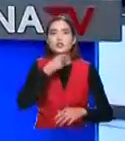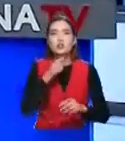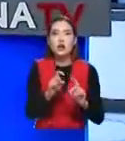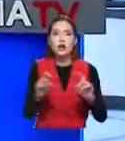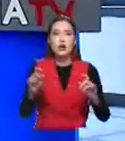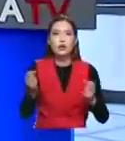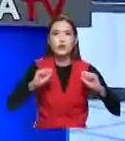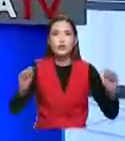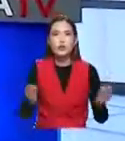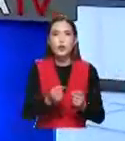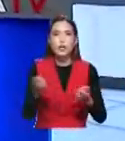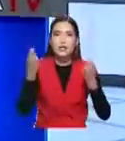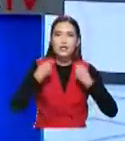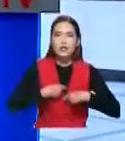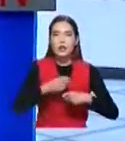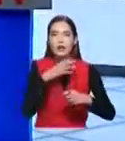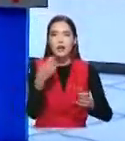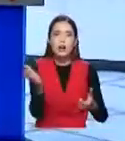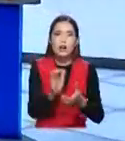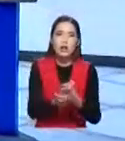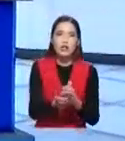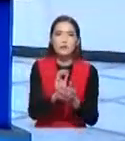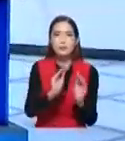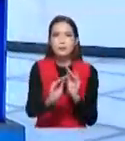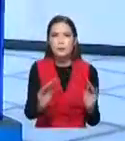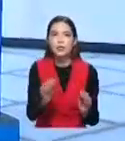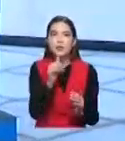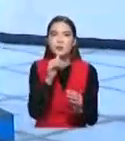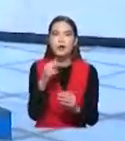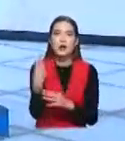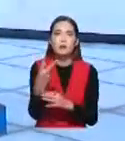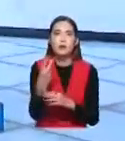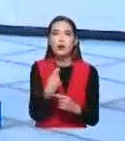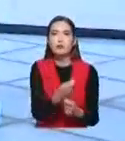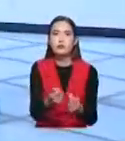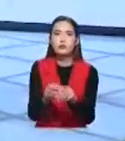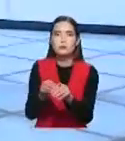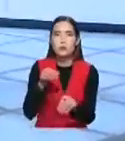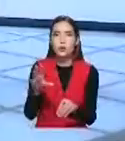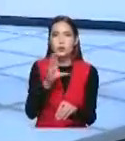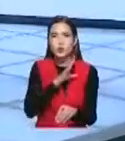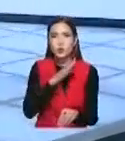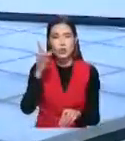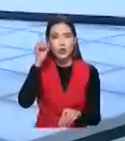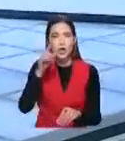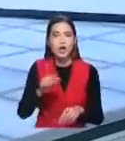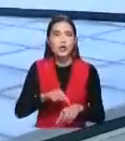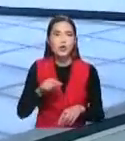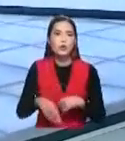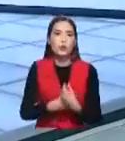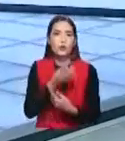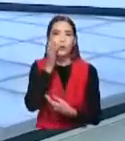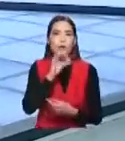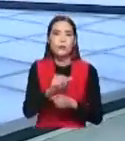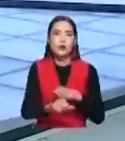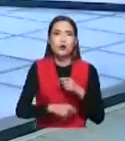скорость надеть экипировку, знакомились с инвентарем и даже прокатились на пожарной машине. Об эмоциях и впечатлениях ребят от нового опыта в